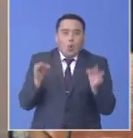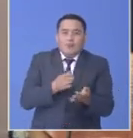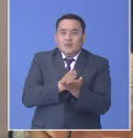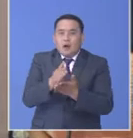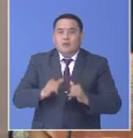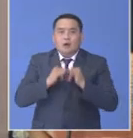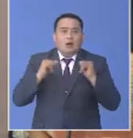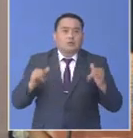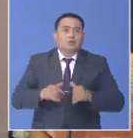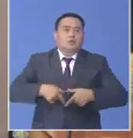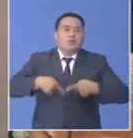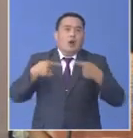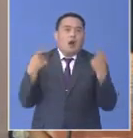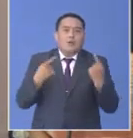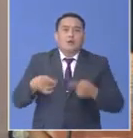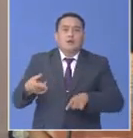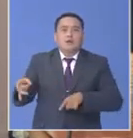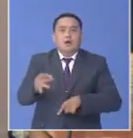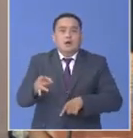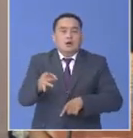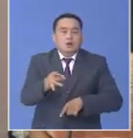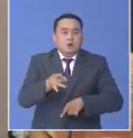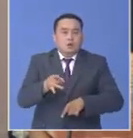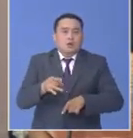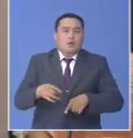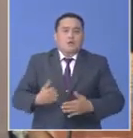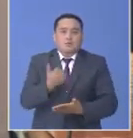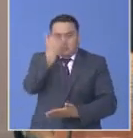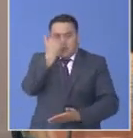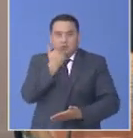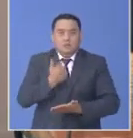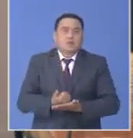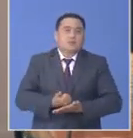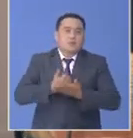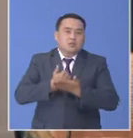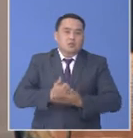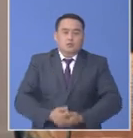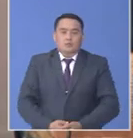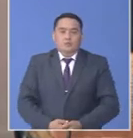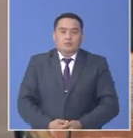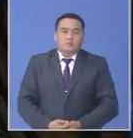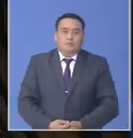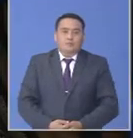на развитие и процветание этого региона. Спасибо за поддержку.